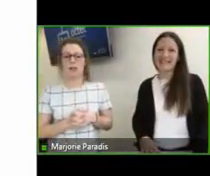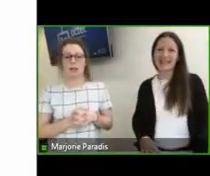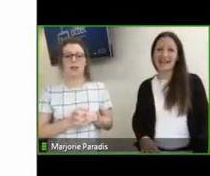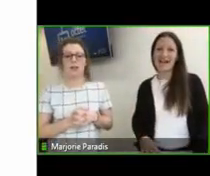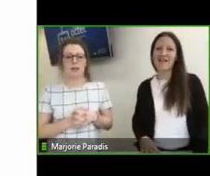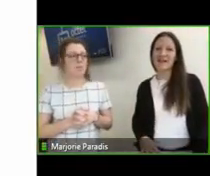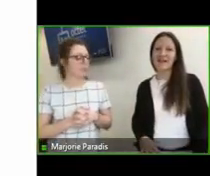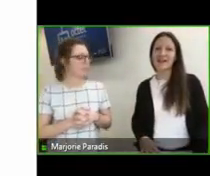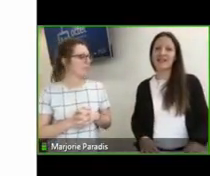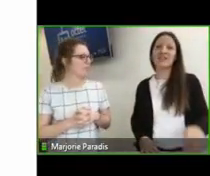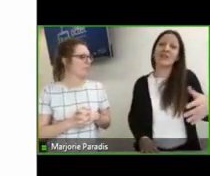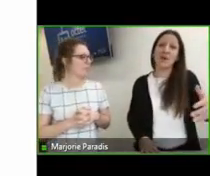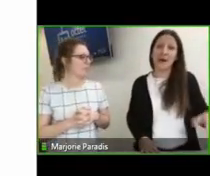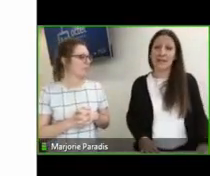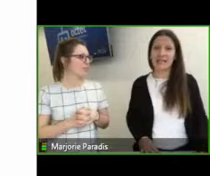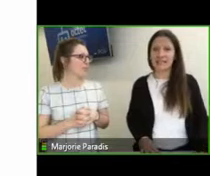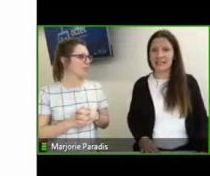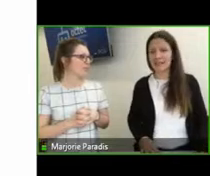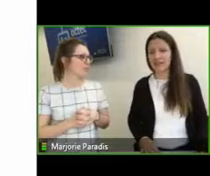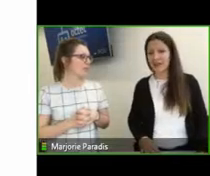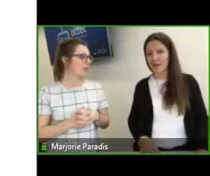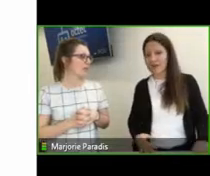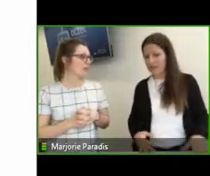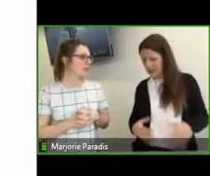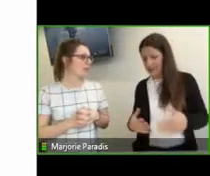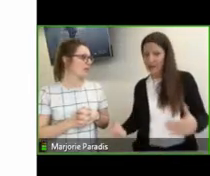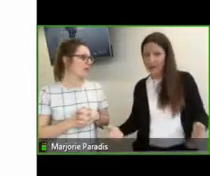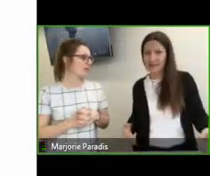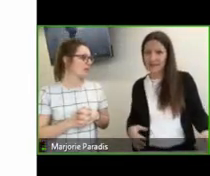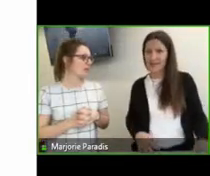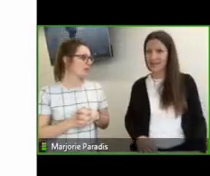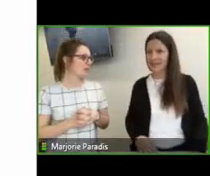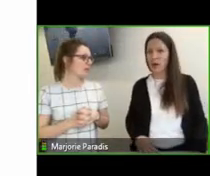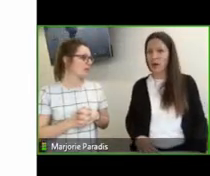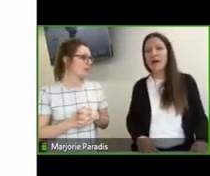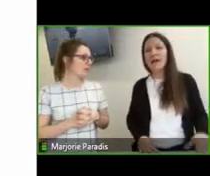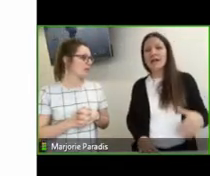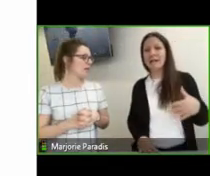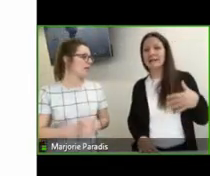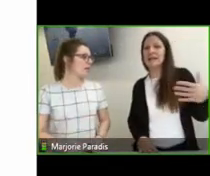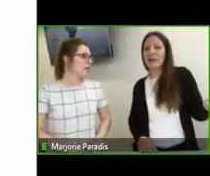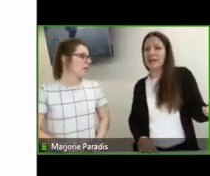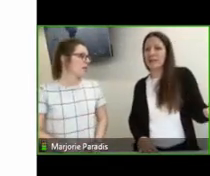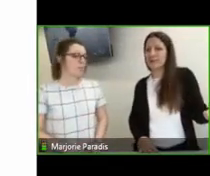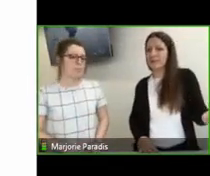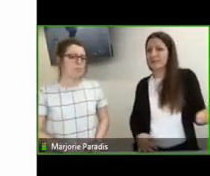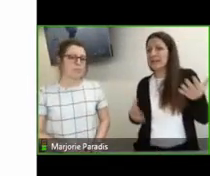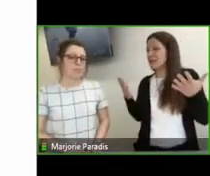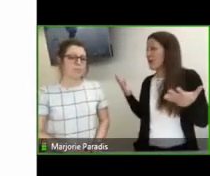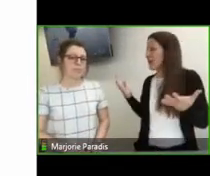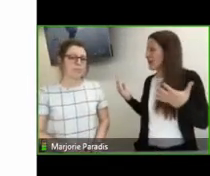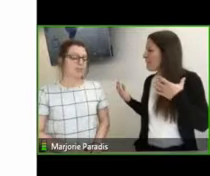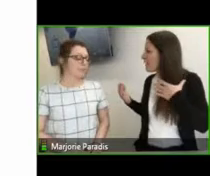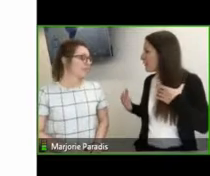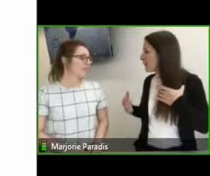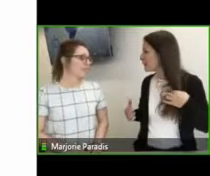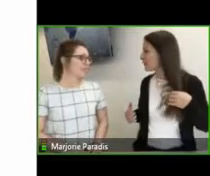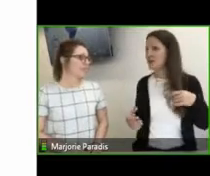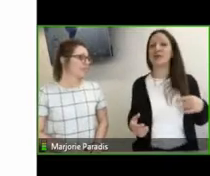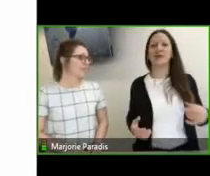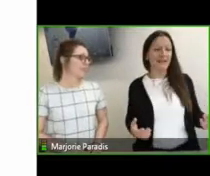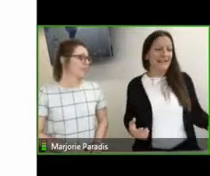Quelle est notre part de responsabilité là-dedans? Les gens qui ont partagé, les gens qui ont associé ce Maxime à cette histoire, quelle est leur responsabilité? Est-ce que, quelque part, on n'a